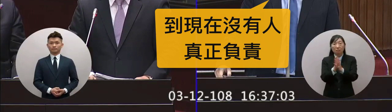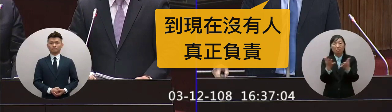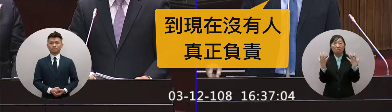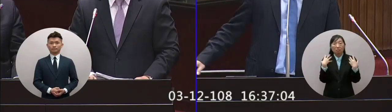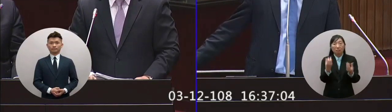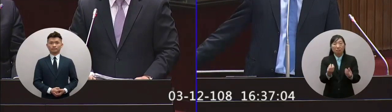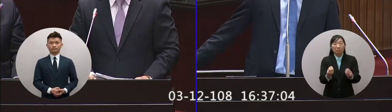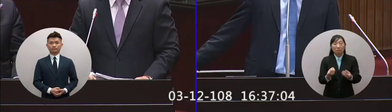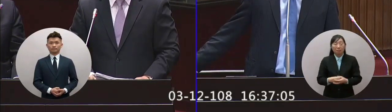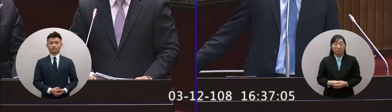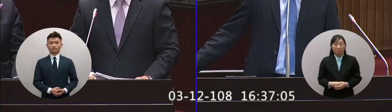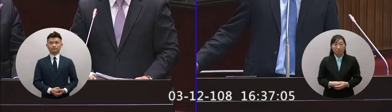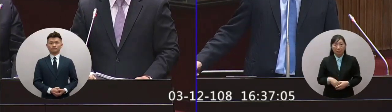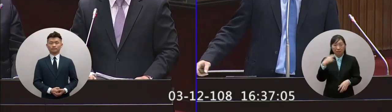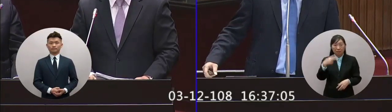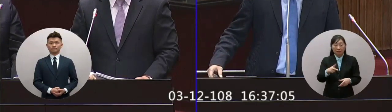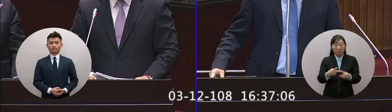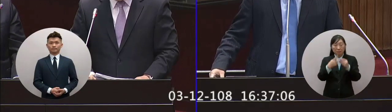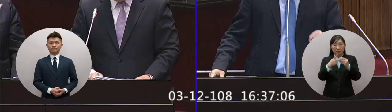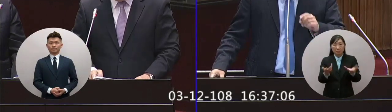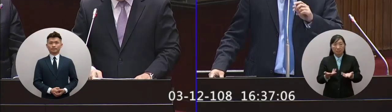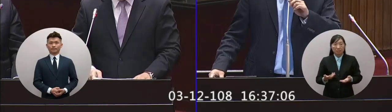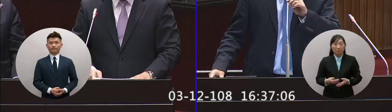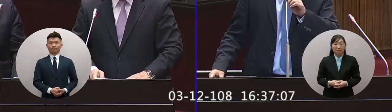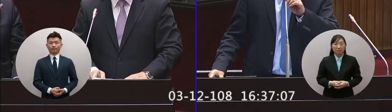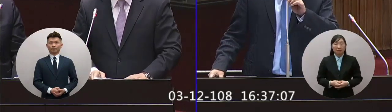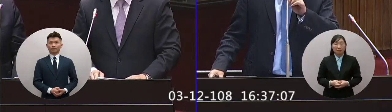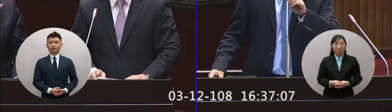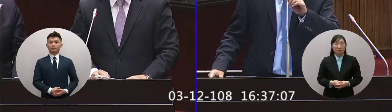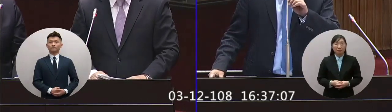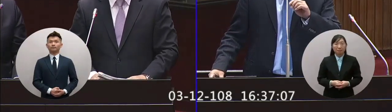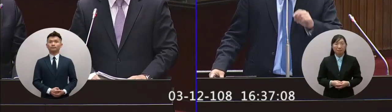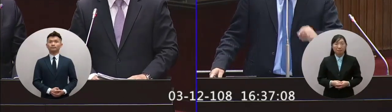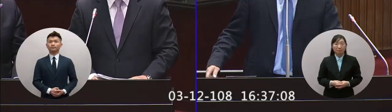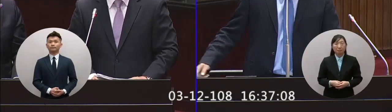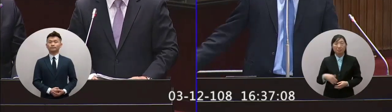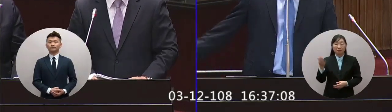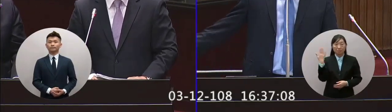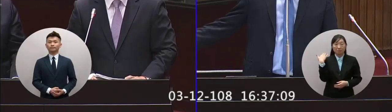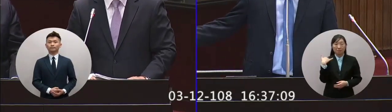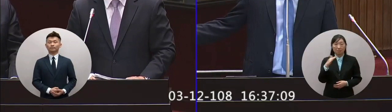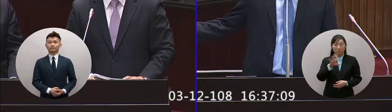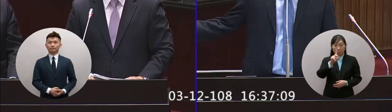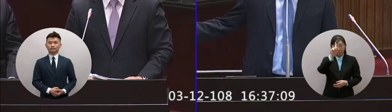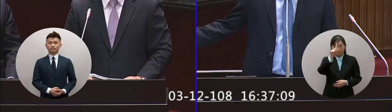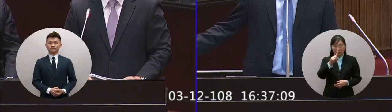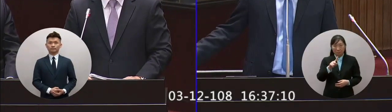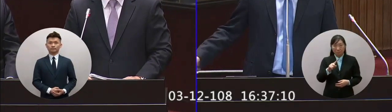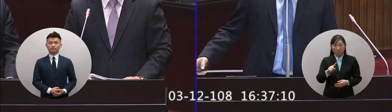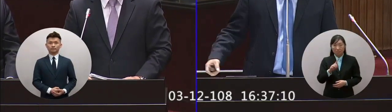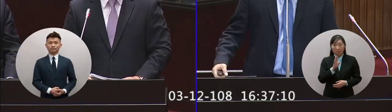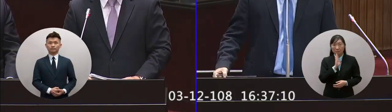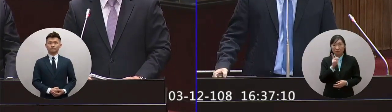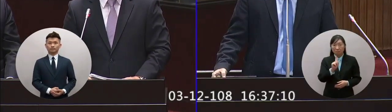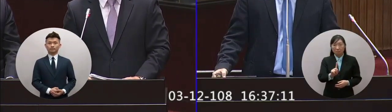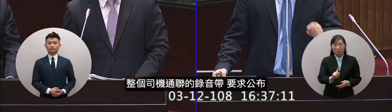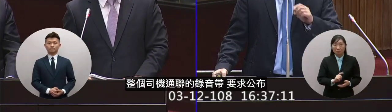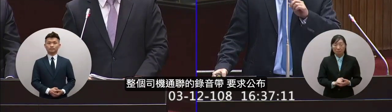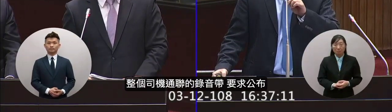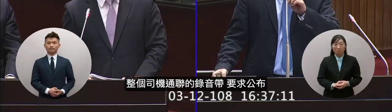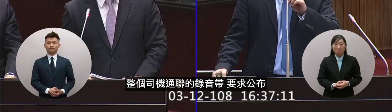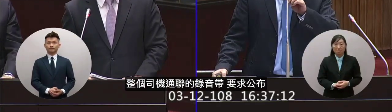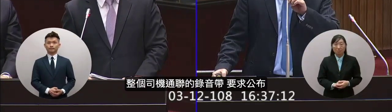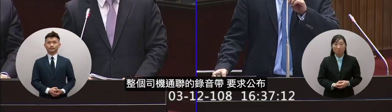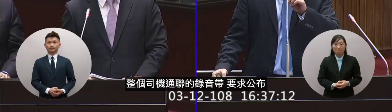责。第二件事情，过去其中一个很大的争点，